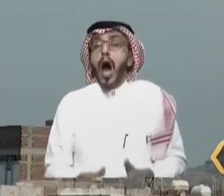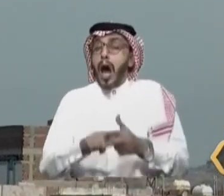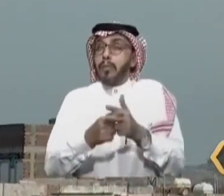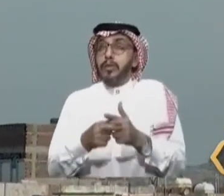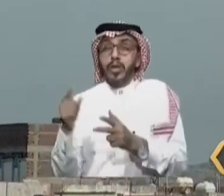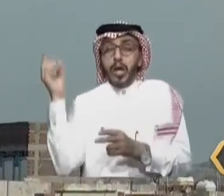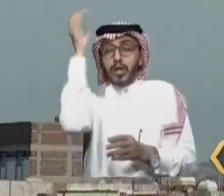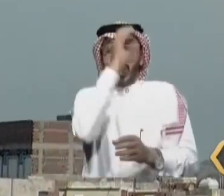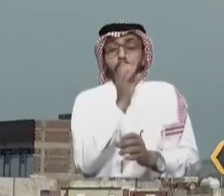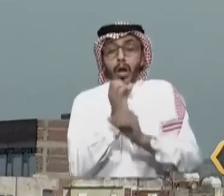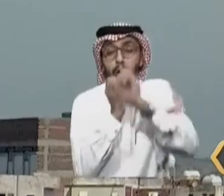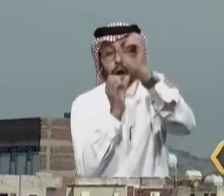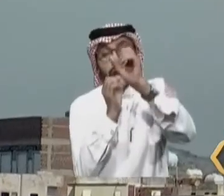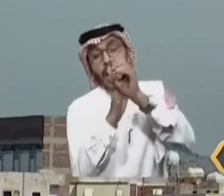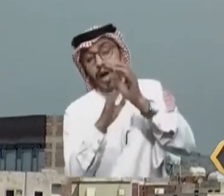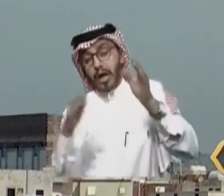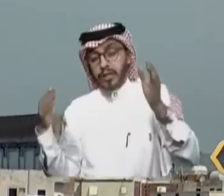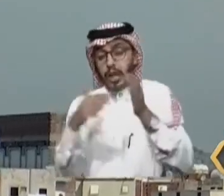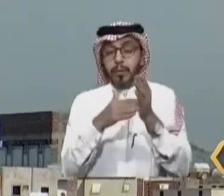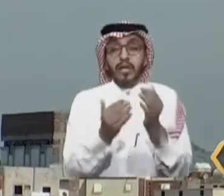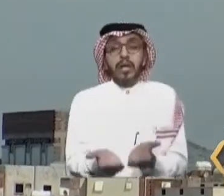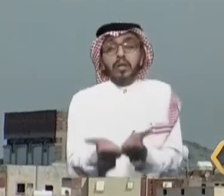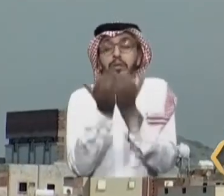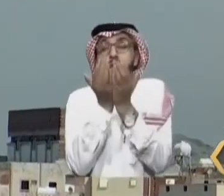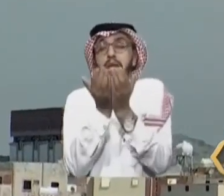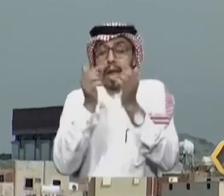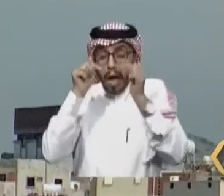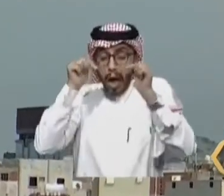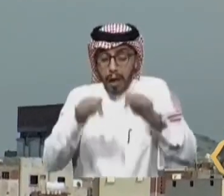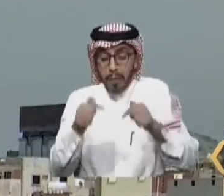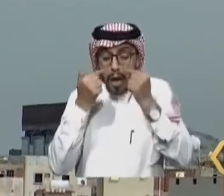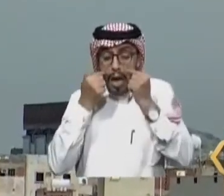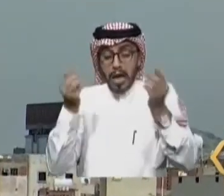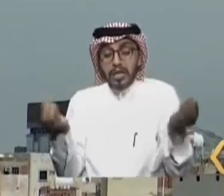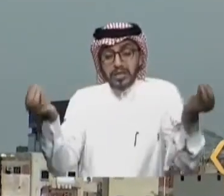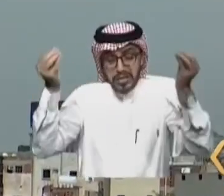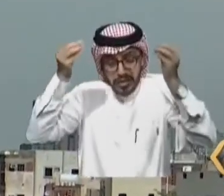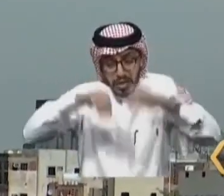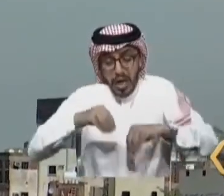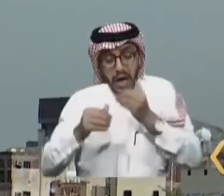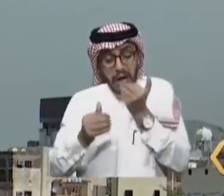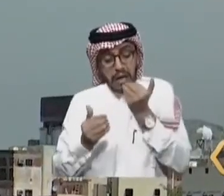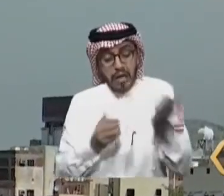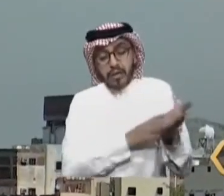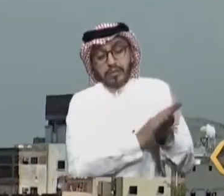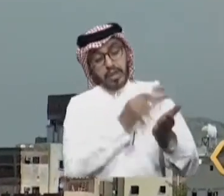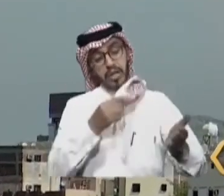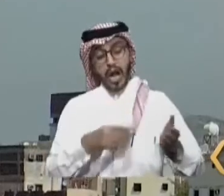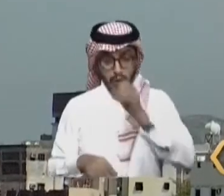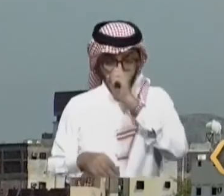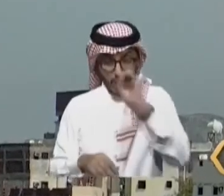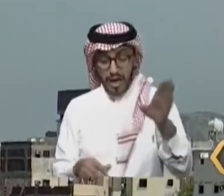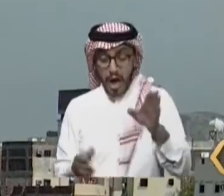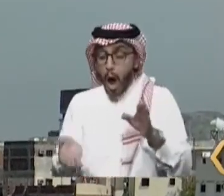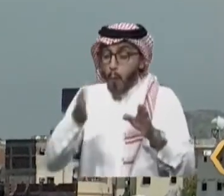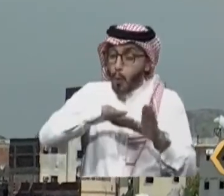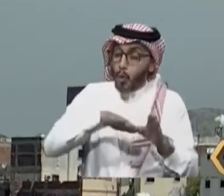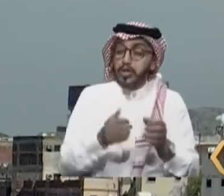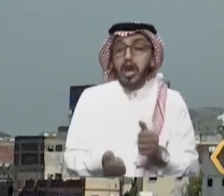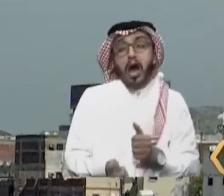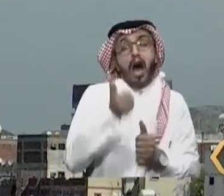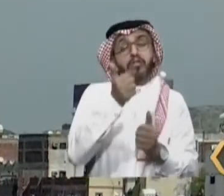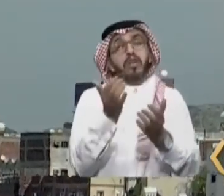لنا آخرتنا التي فيها معادنا، واجعل الحياة زيادة لنا في كل خير، والموت راحة لنا